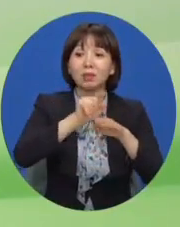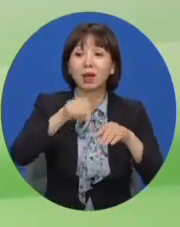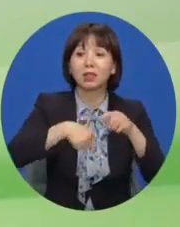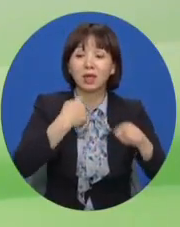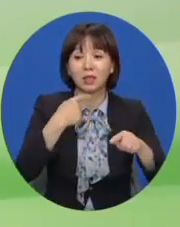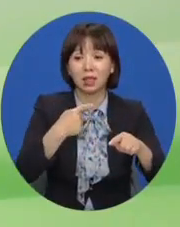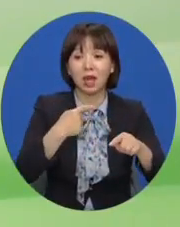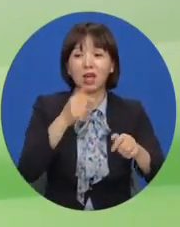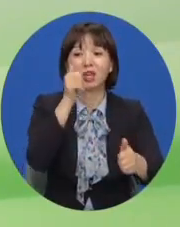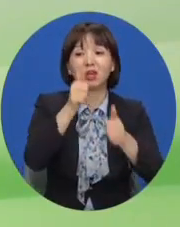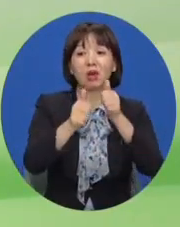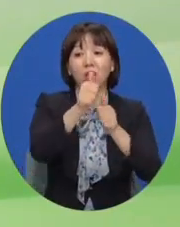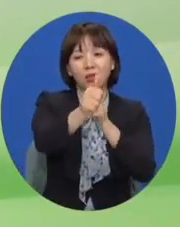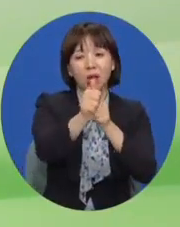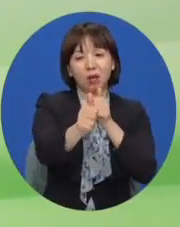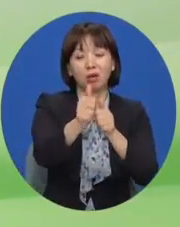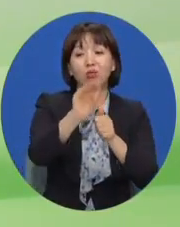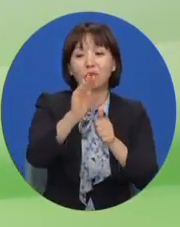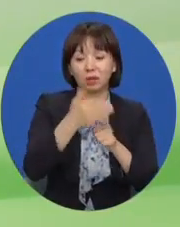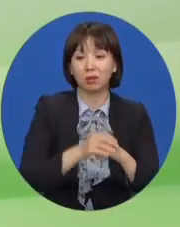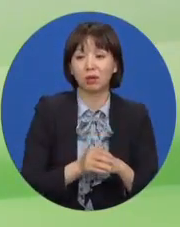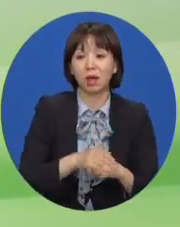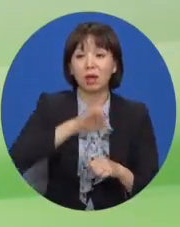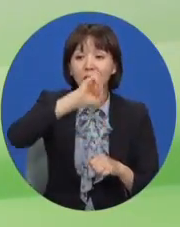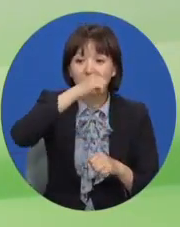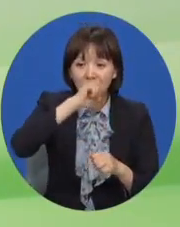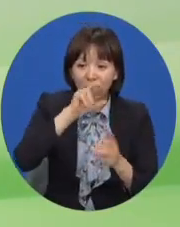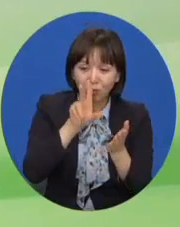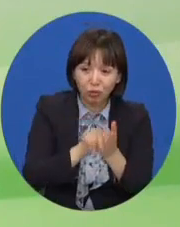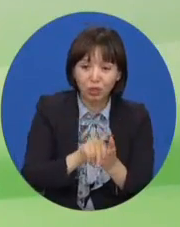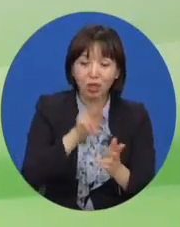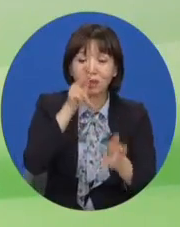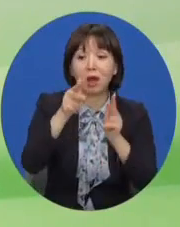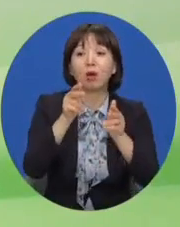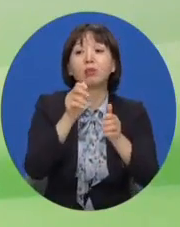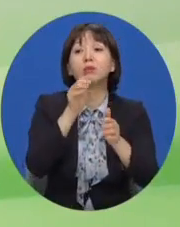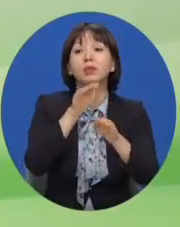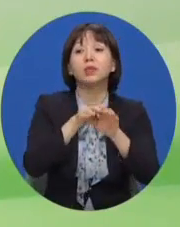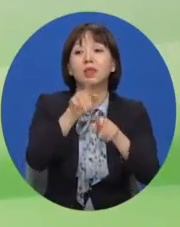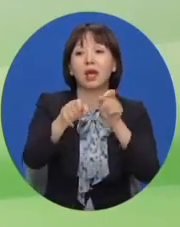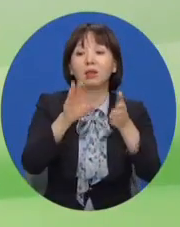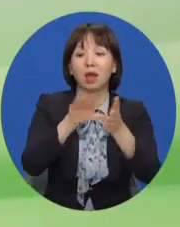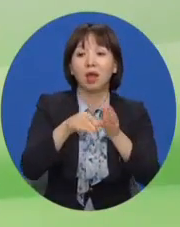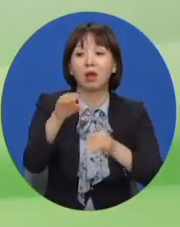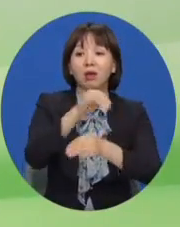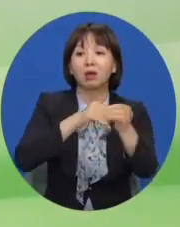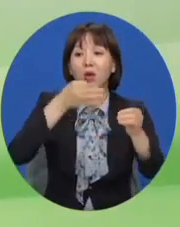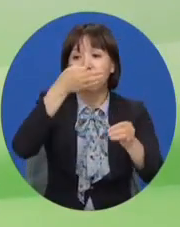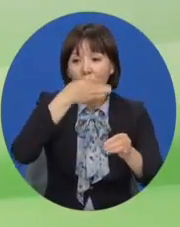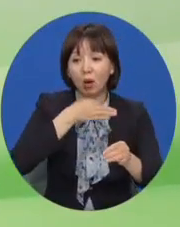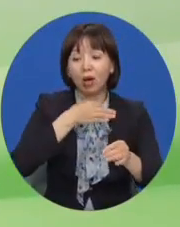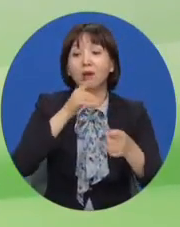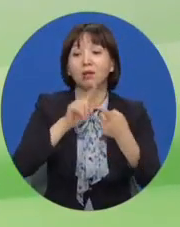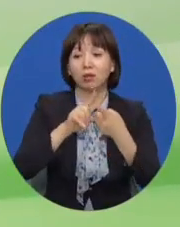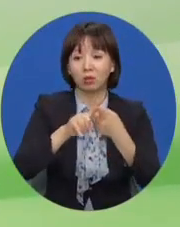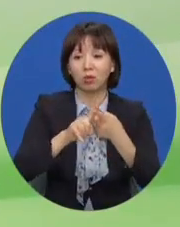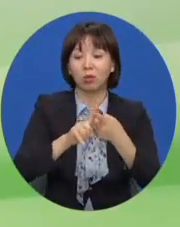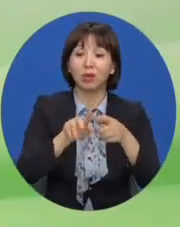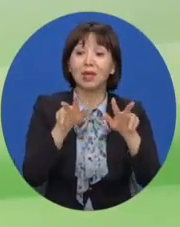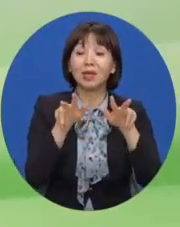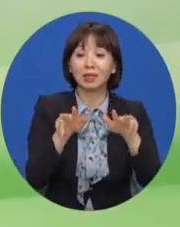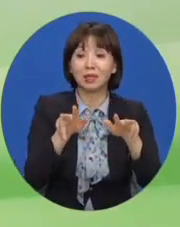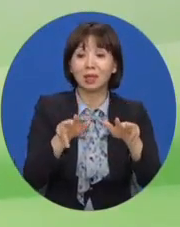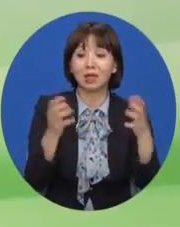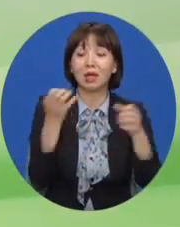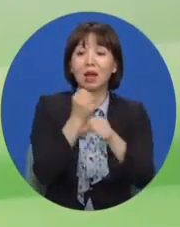경쟁 시대가 되었죠. 예산을 따는 데도 그렇고 사업을 시행하는 데도 그렇고 경제적인 효과를 늘리는 데도 그랬습니다. 이제는